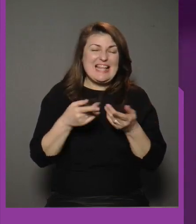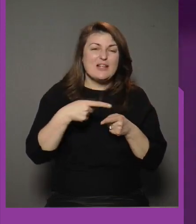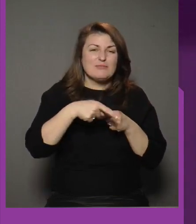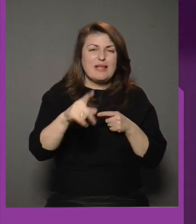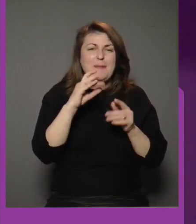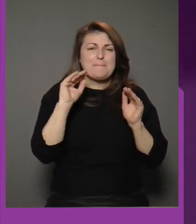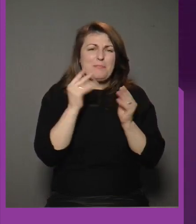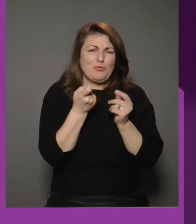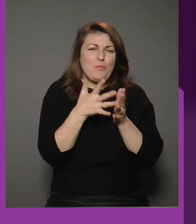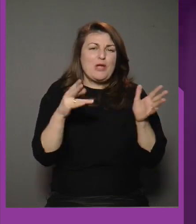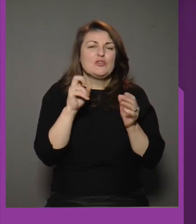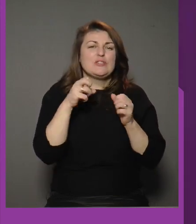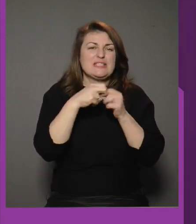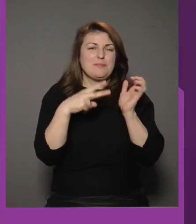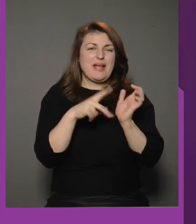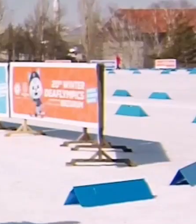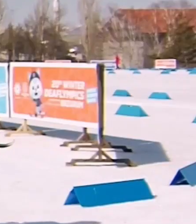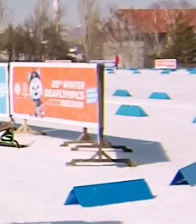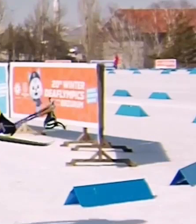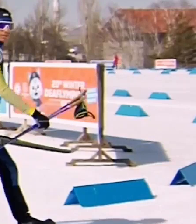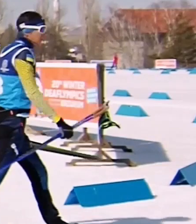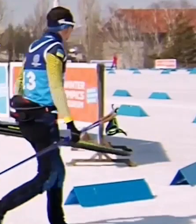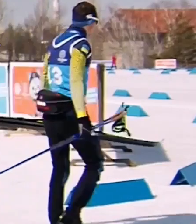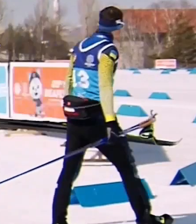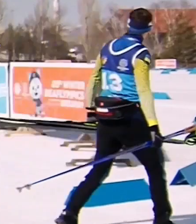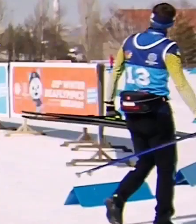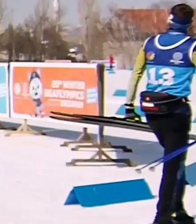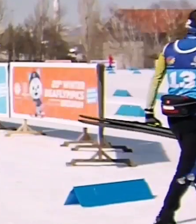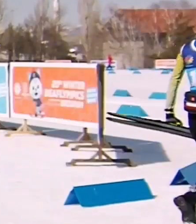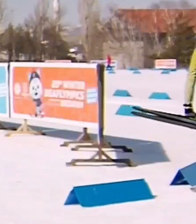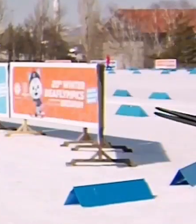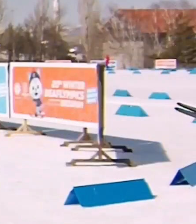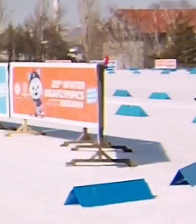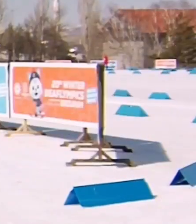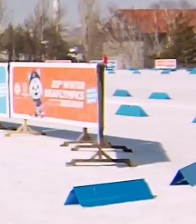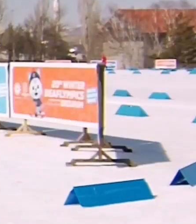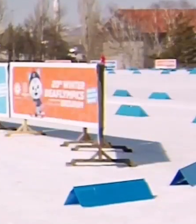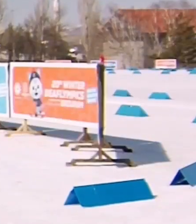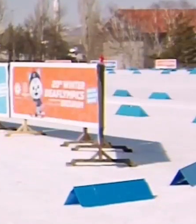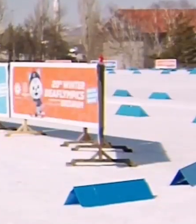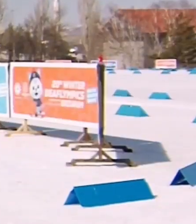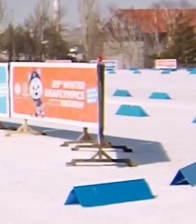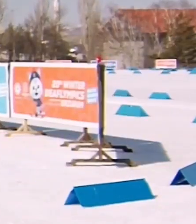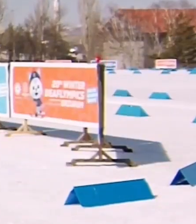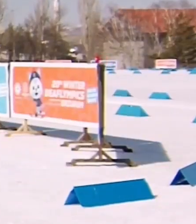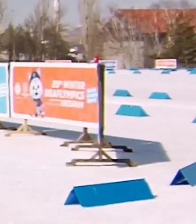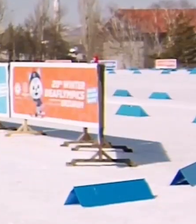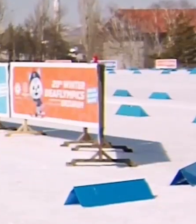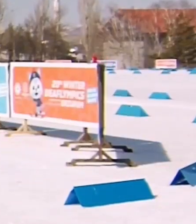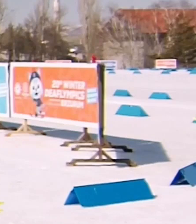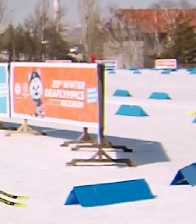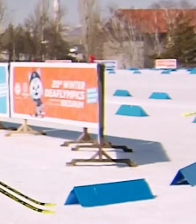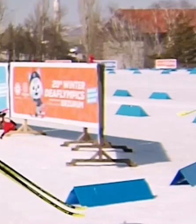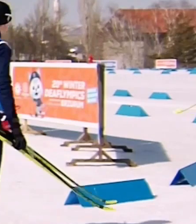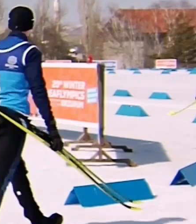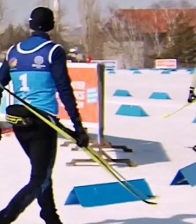за 17 хвилин. Було дуже важко, але я боролася до фіналу, щоб я отримала необхідний